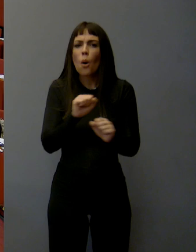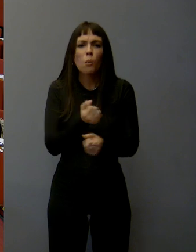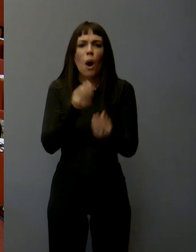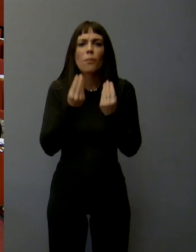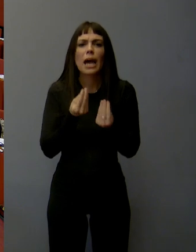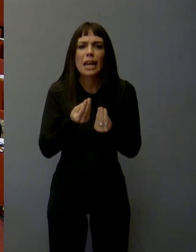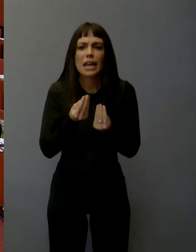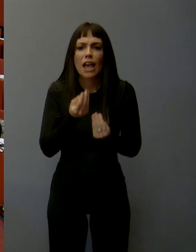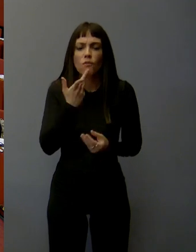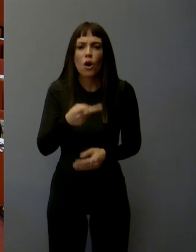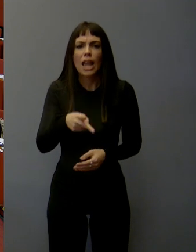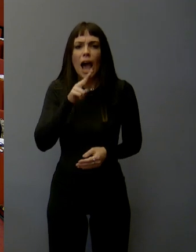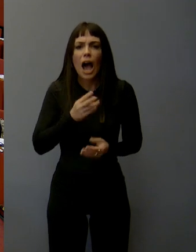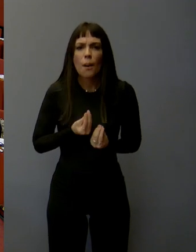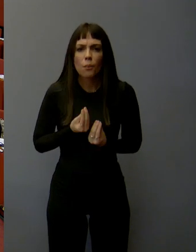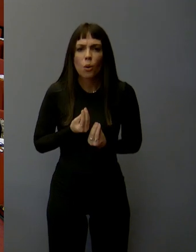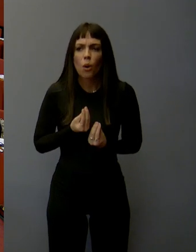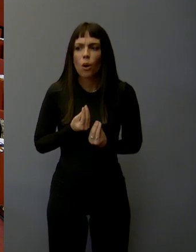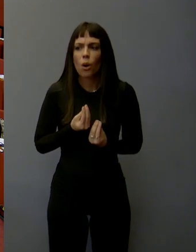Allora allora